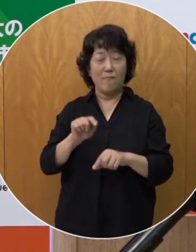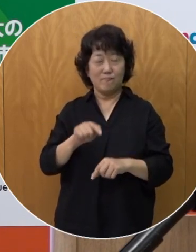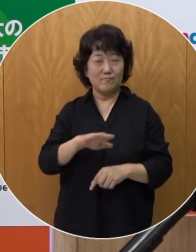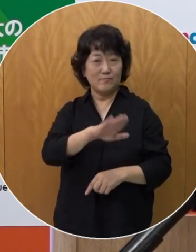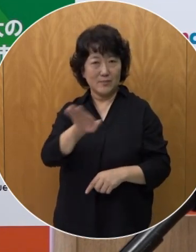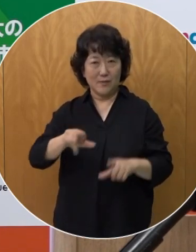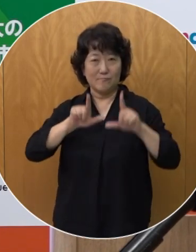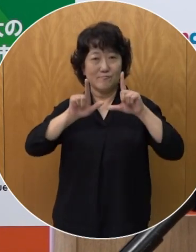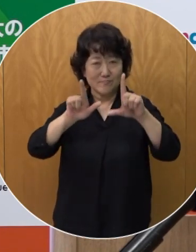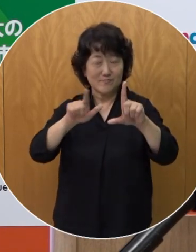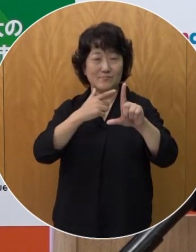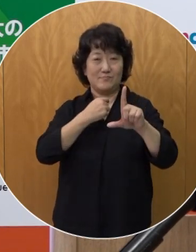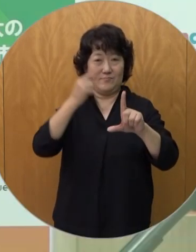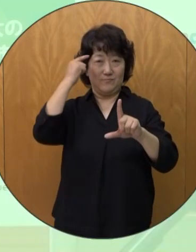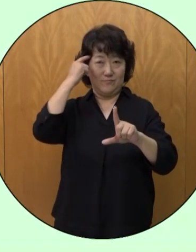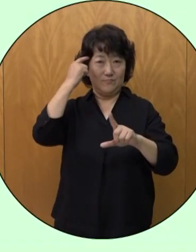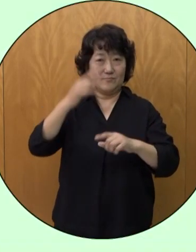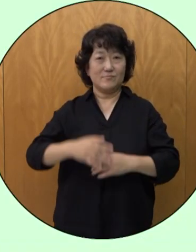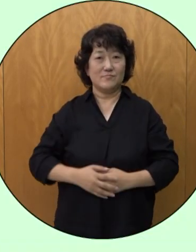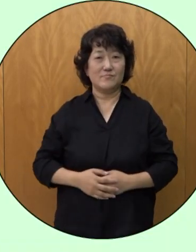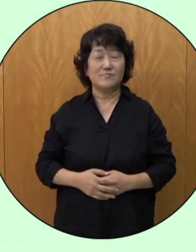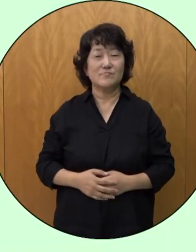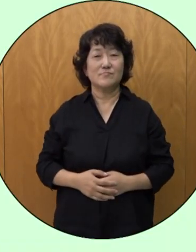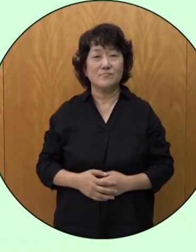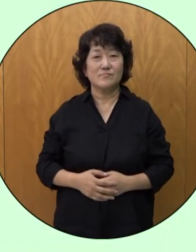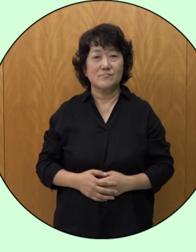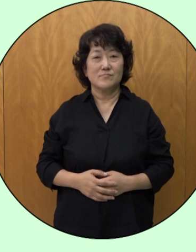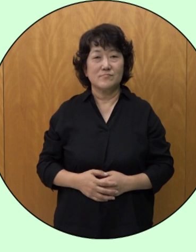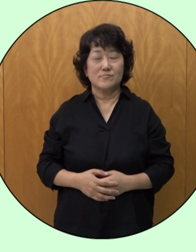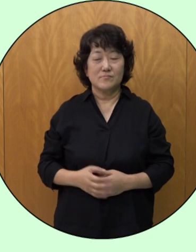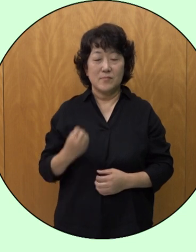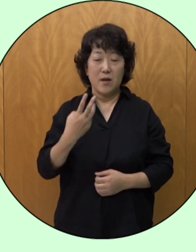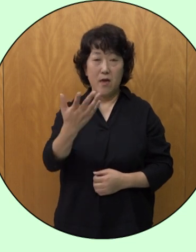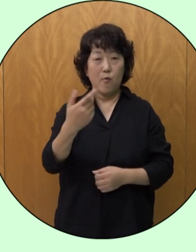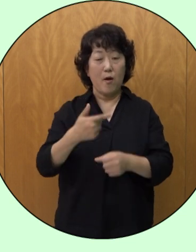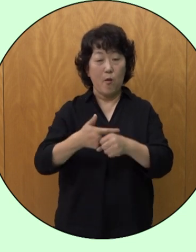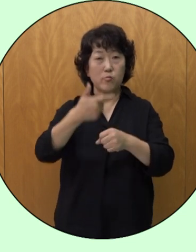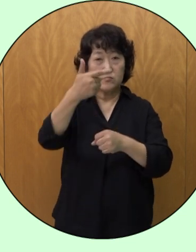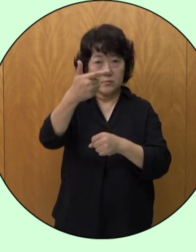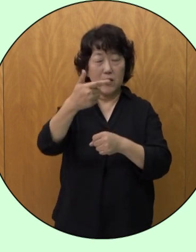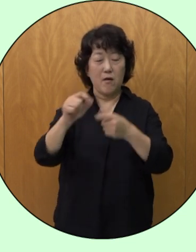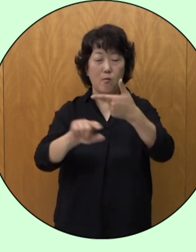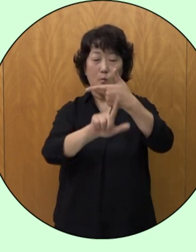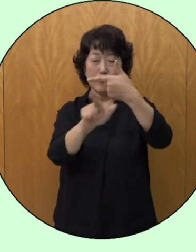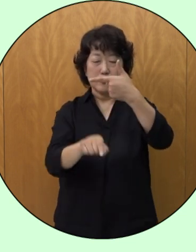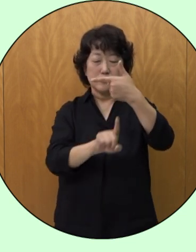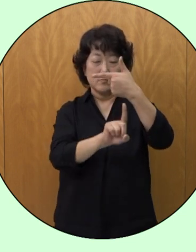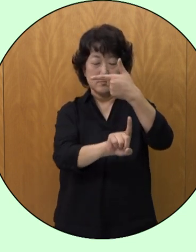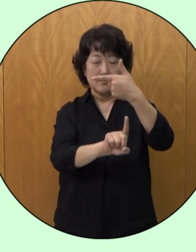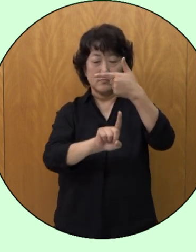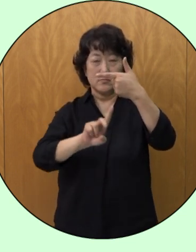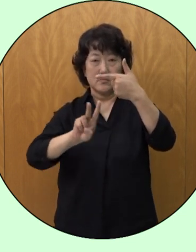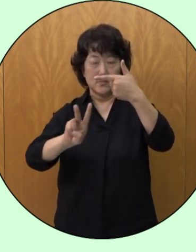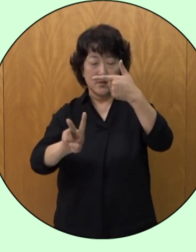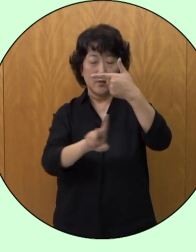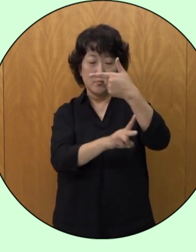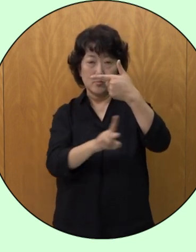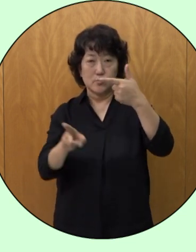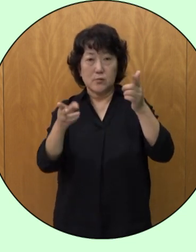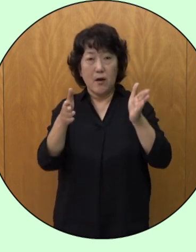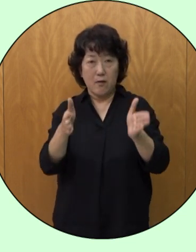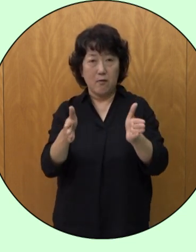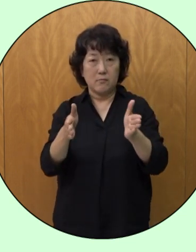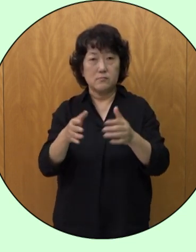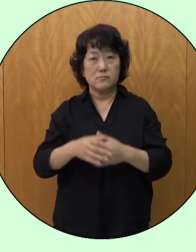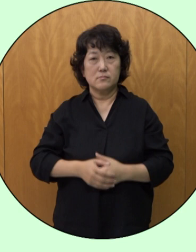で発表をさせていただきます。来たる令和6年6月の1日から2日にかけまして